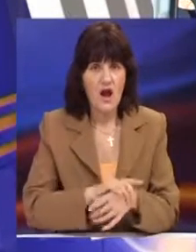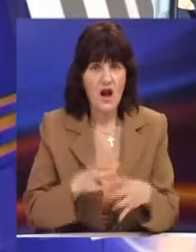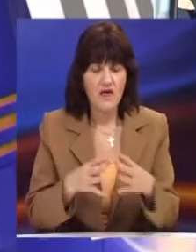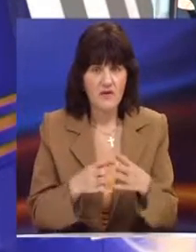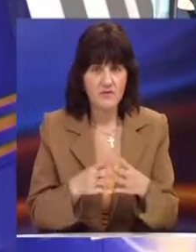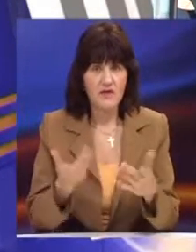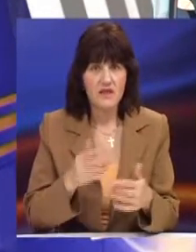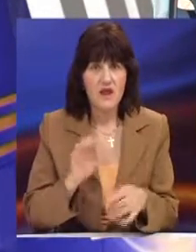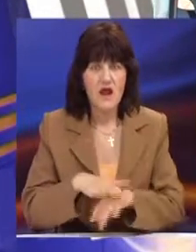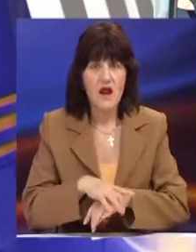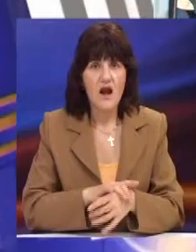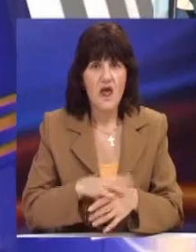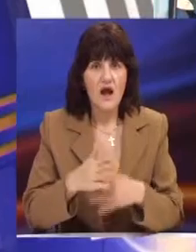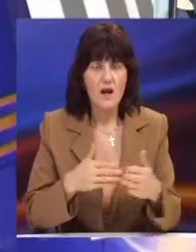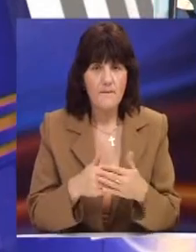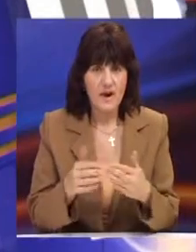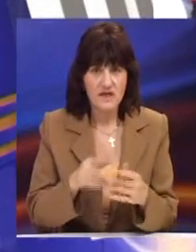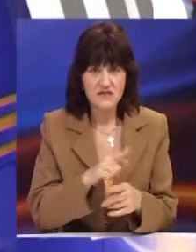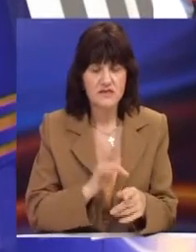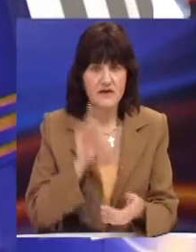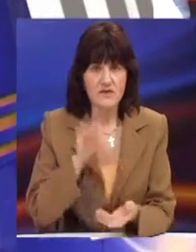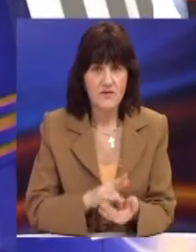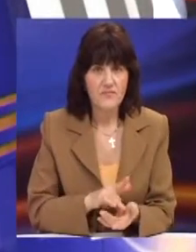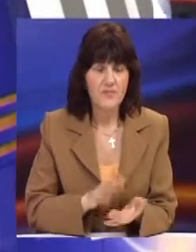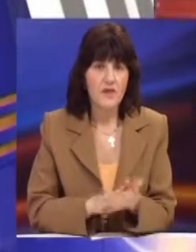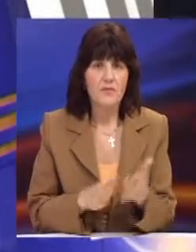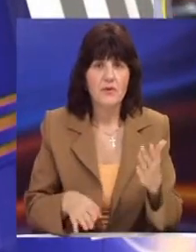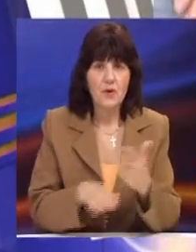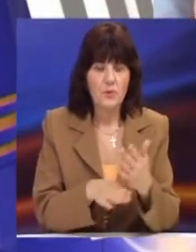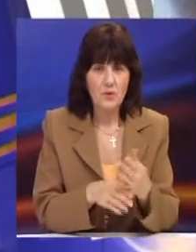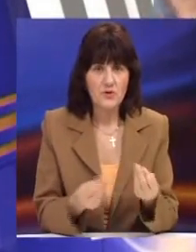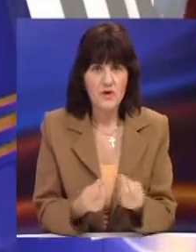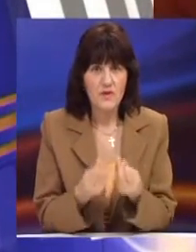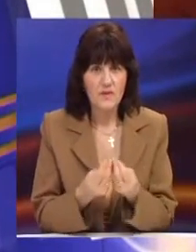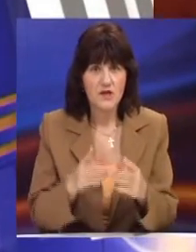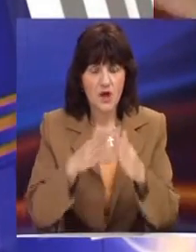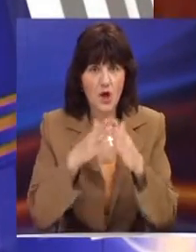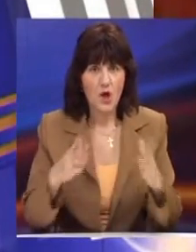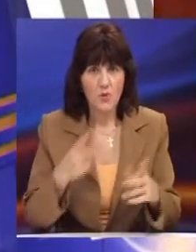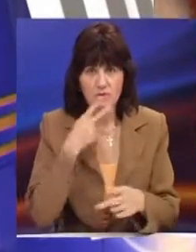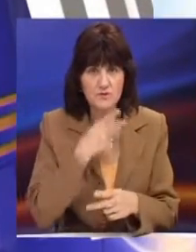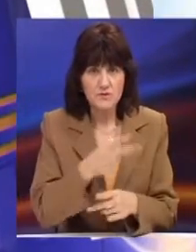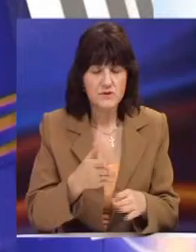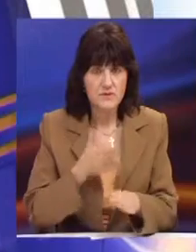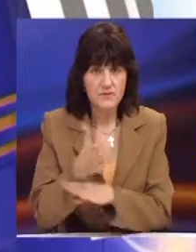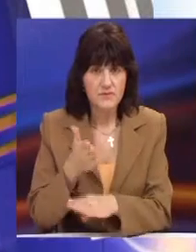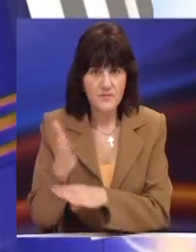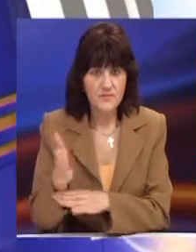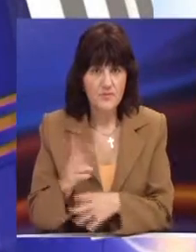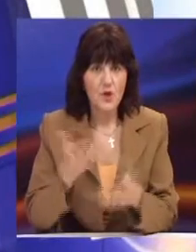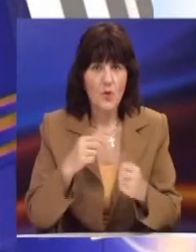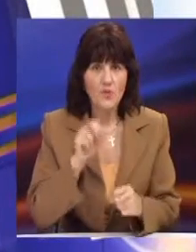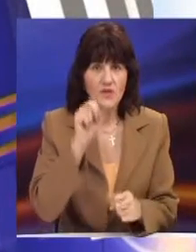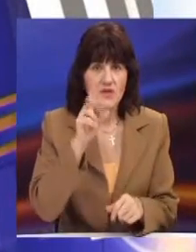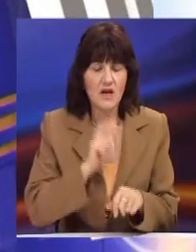u kojoj je lekar opšte prakse izlaze kod pacijenata koji zahtevaju neodložnu medicinsku pomoć i rade kućne posete. Od 13 časova